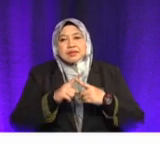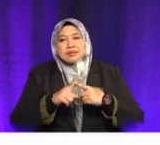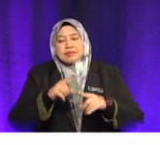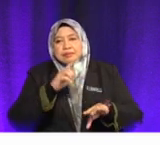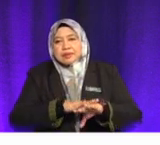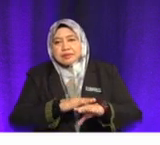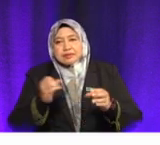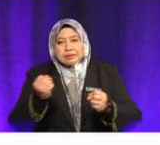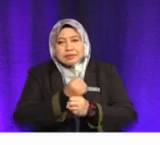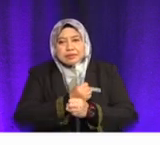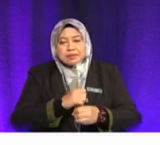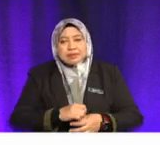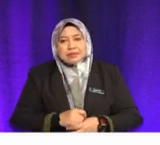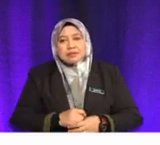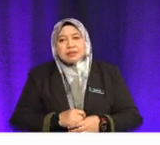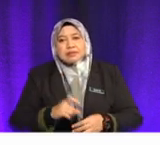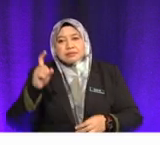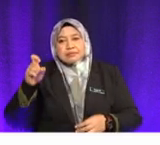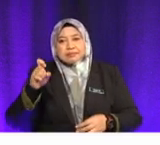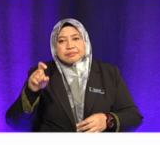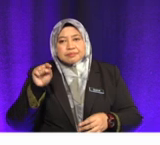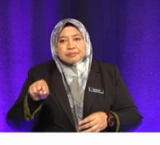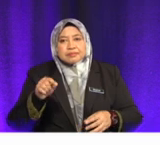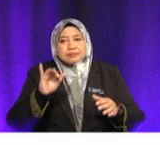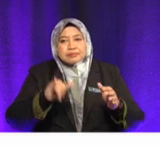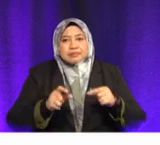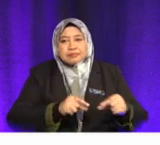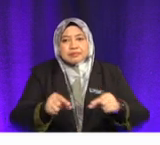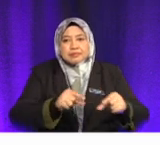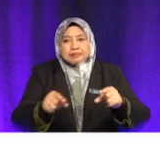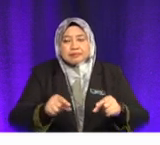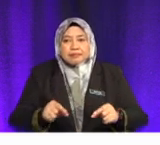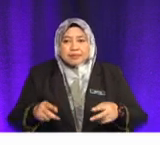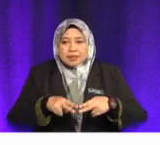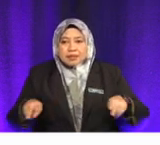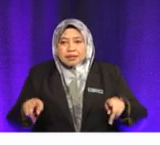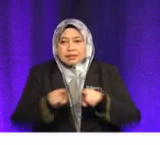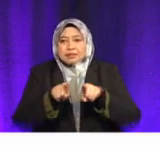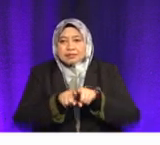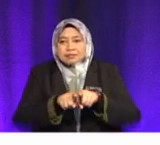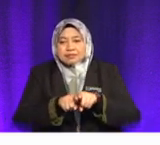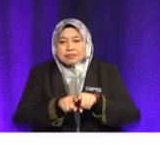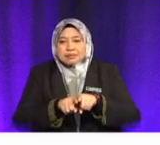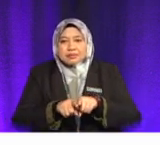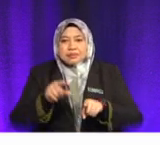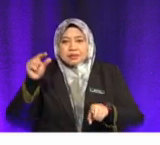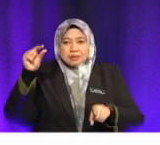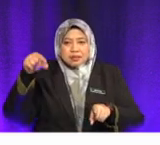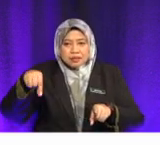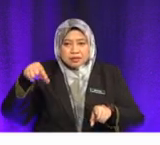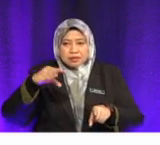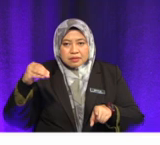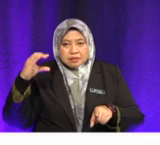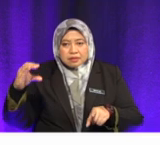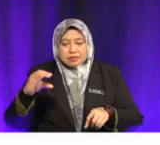oke yang pertama s adalah titik yang bergerak dengan keadaan jaraknya adalah senjata sama dari titik Q dan titik c Oke